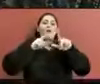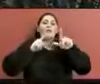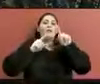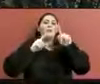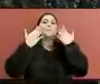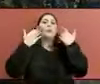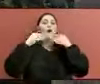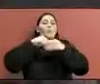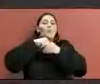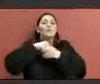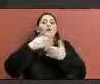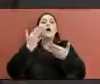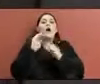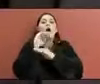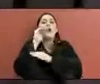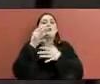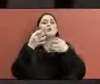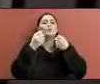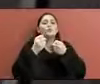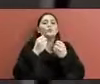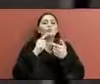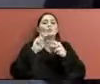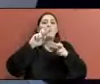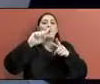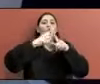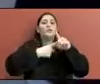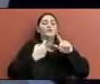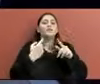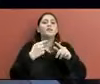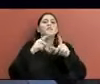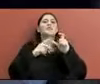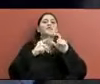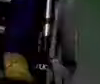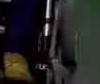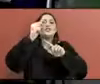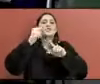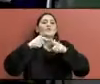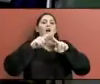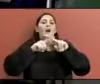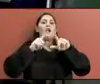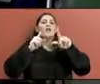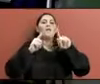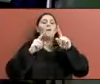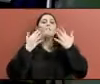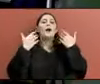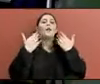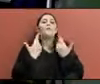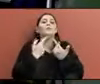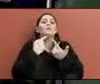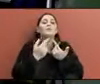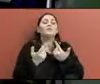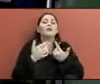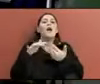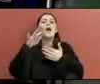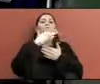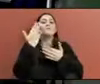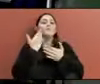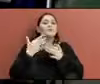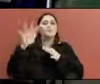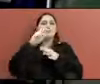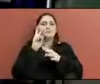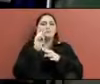hayata tutun projesiyle. Şifalı balkonları azıcık şey yaparsak, yani şifalı tamam. Balkonlar deyince şimdi